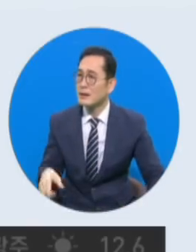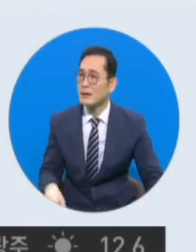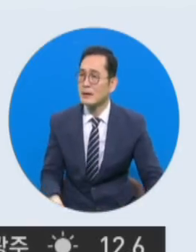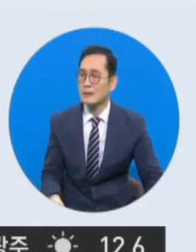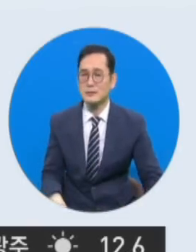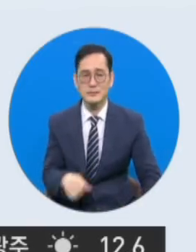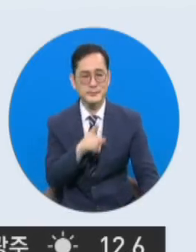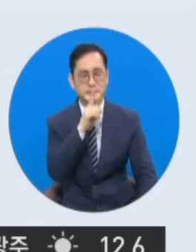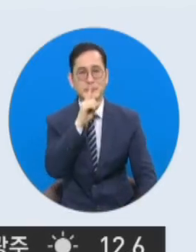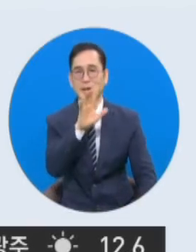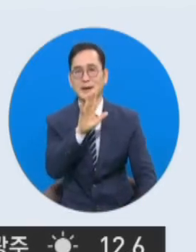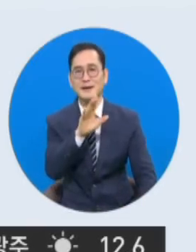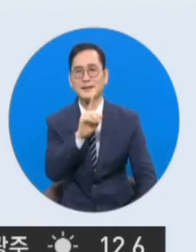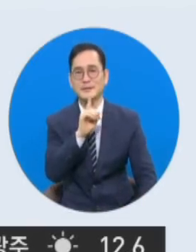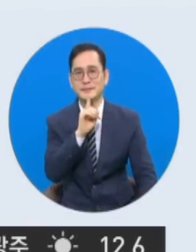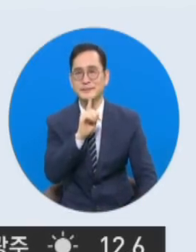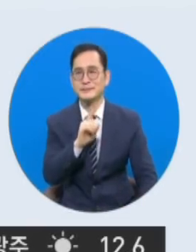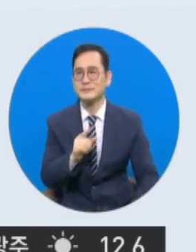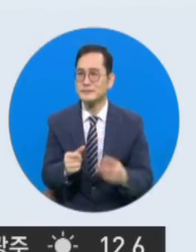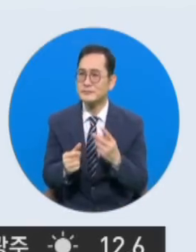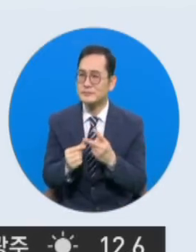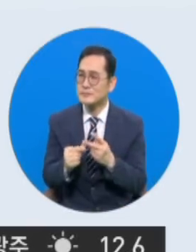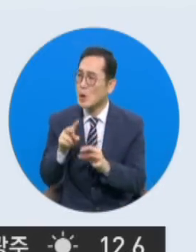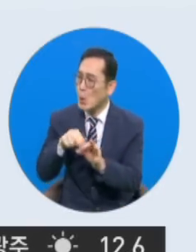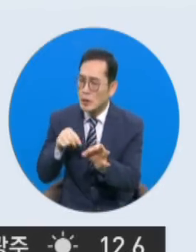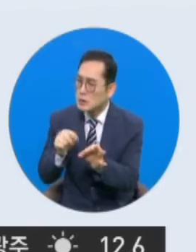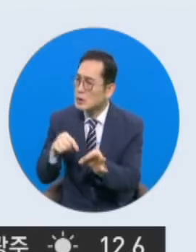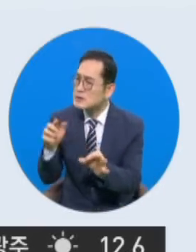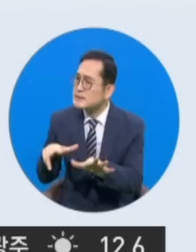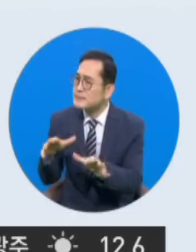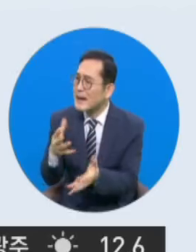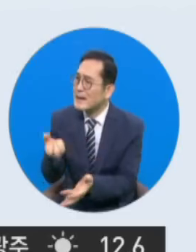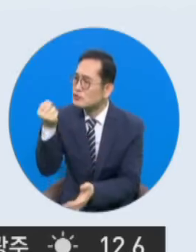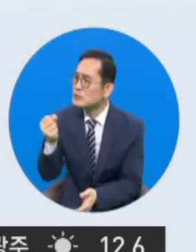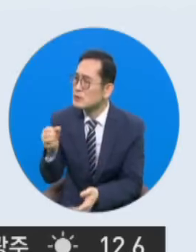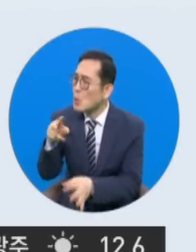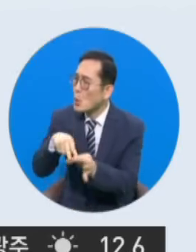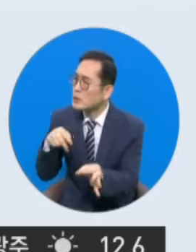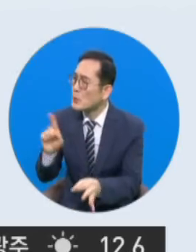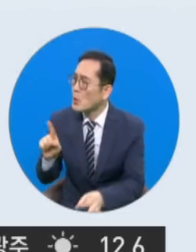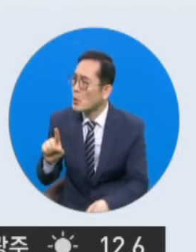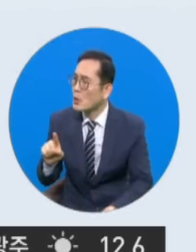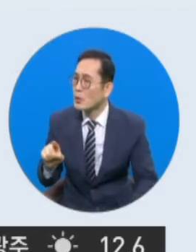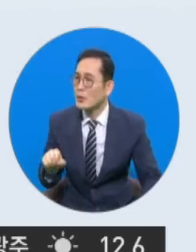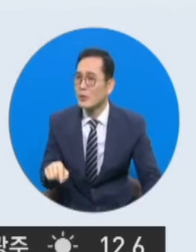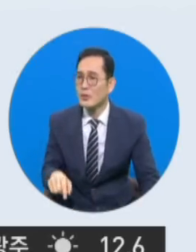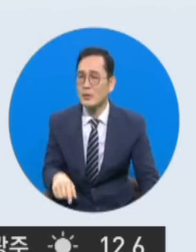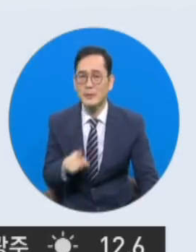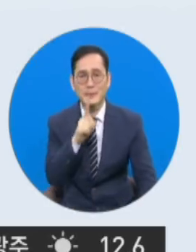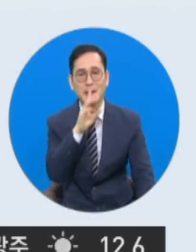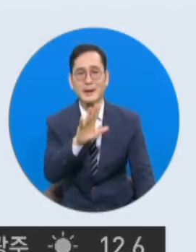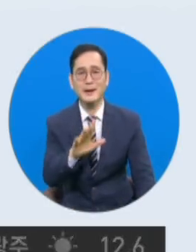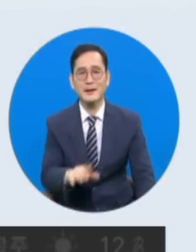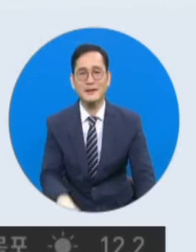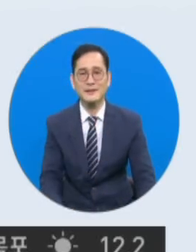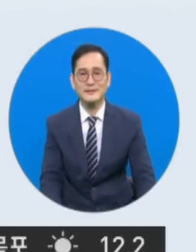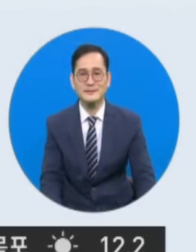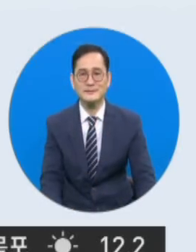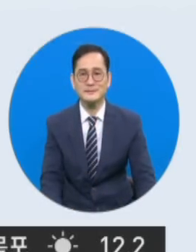공개하지 않았습니다 현재 어떤 코인을 보유하고 있는지 공개하지 않았습니다 이게 중요한 이유는 김남국